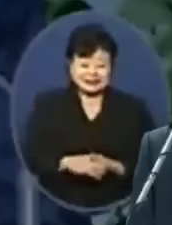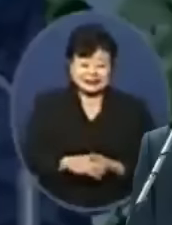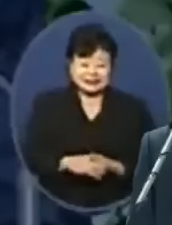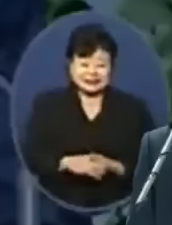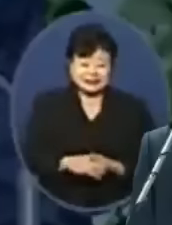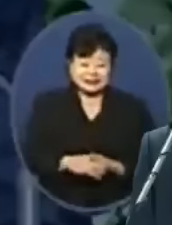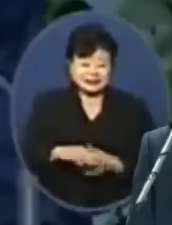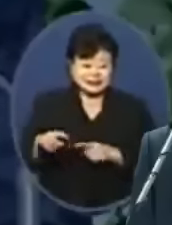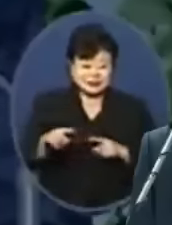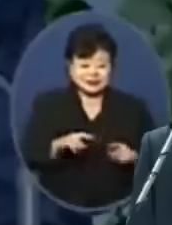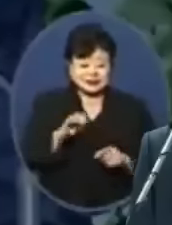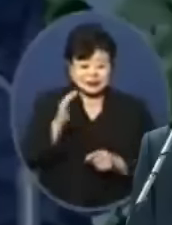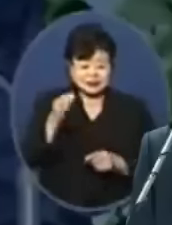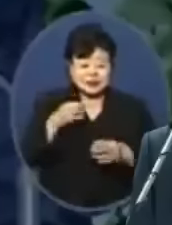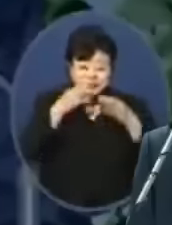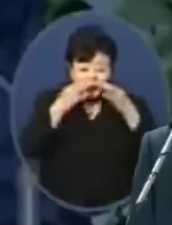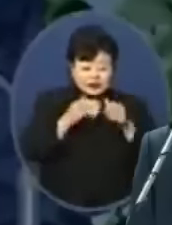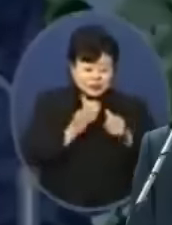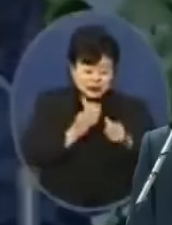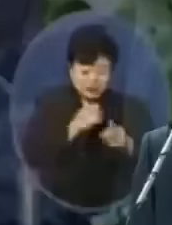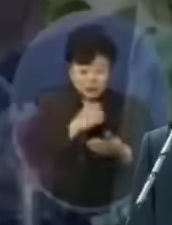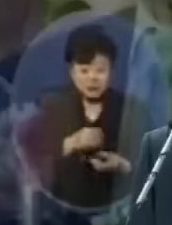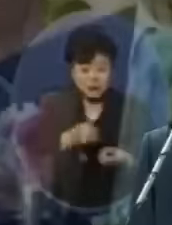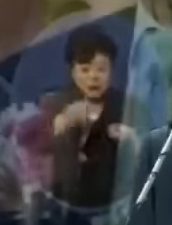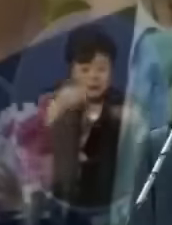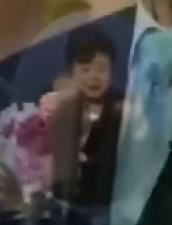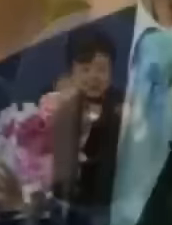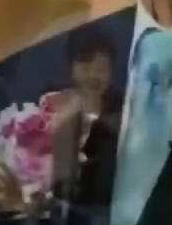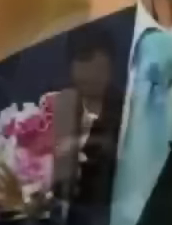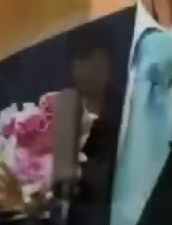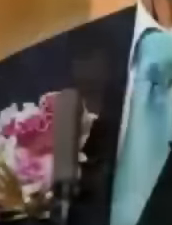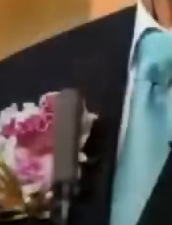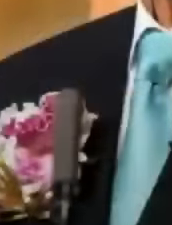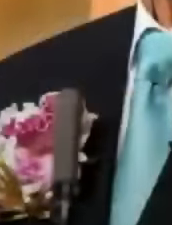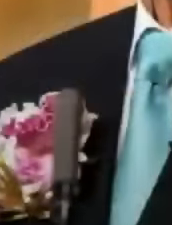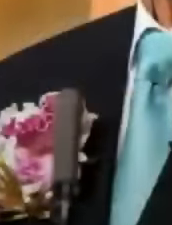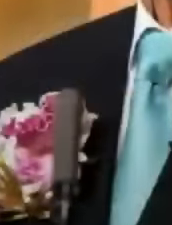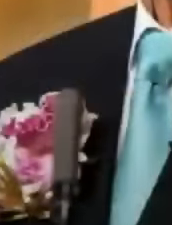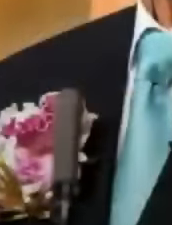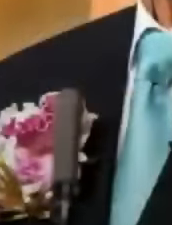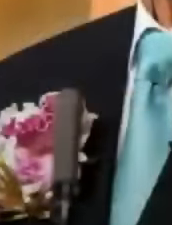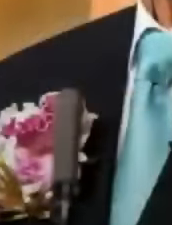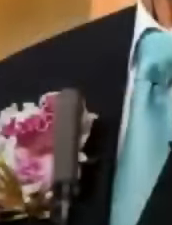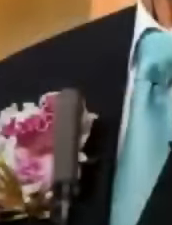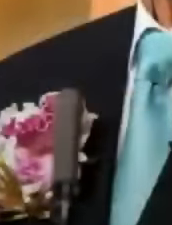이루도록 노력하시게 되시기를 주님 이름으로 축원합니다.